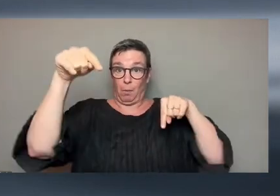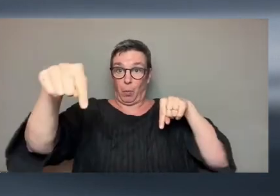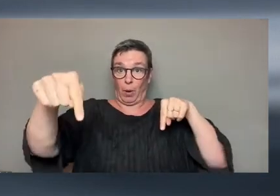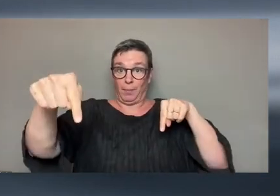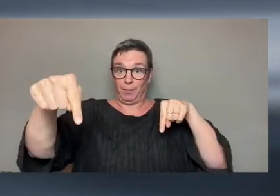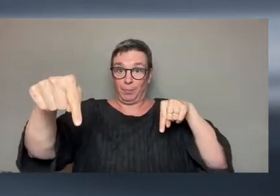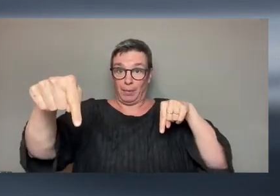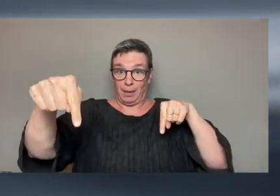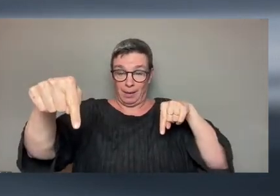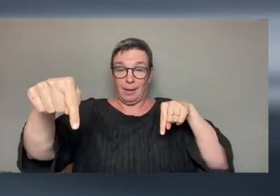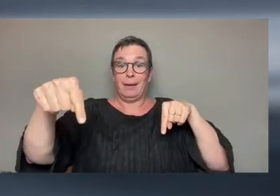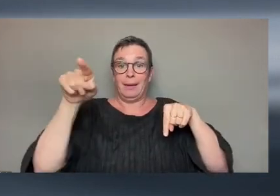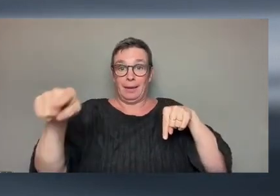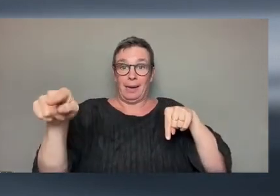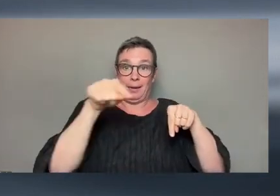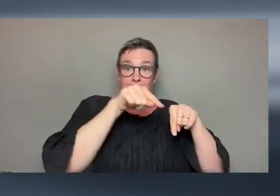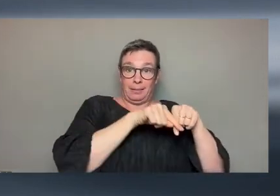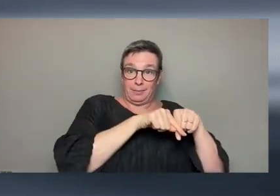droite à en bas à gauche.